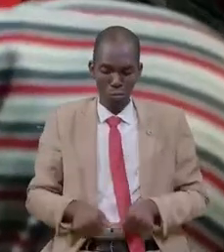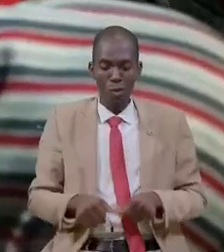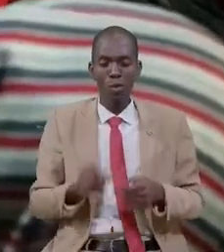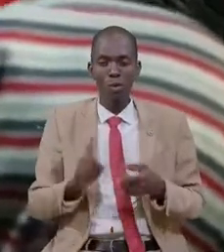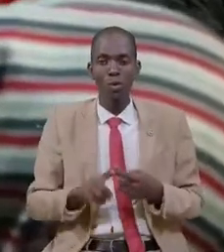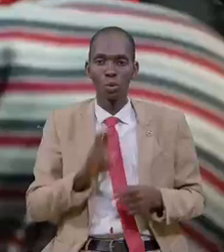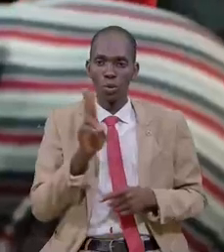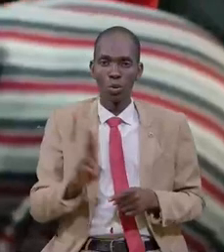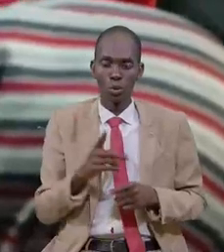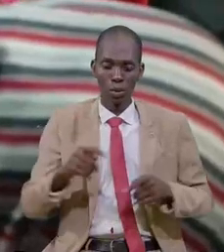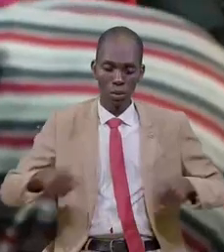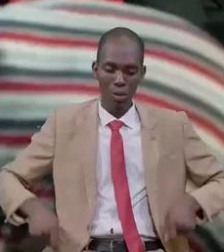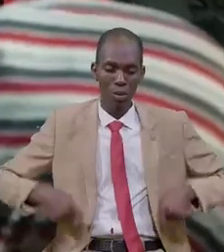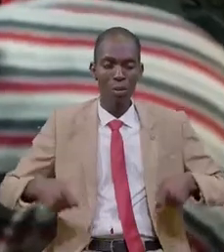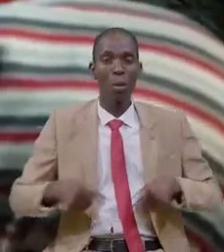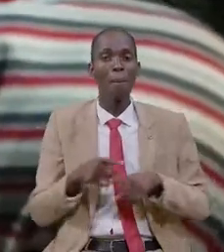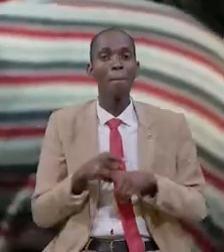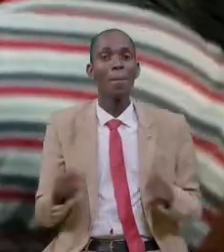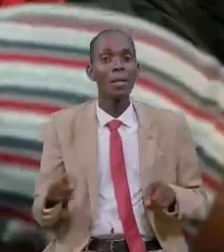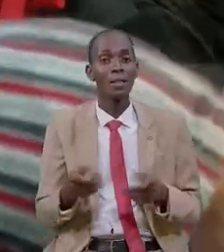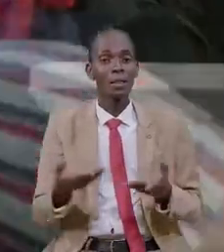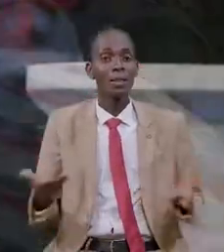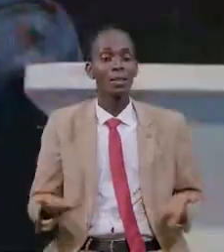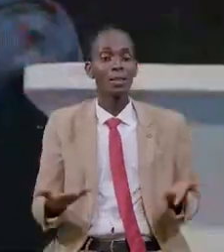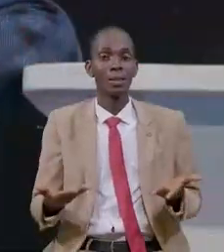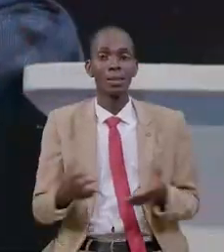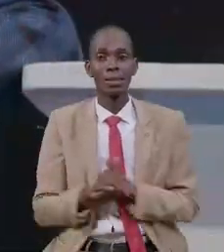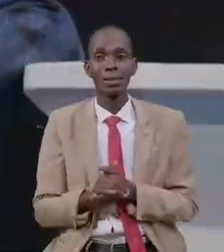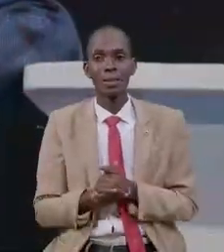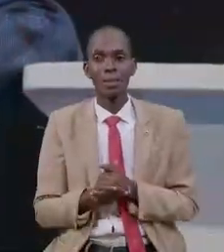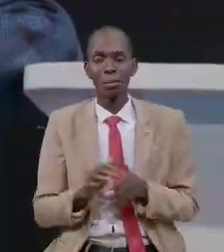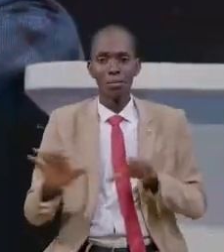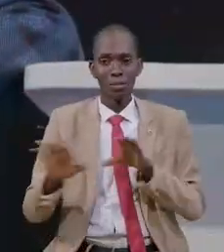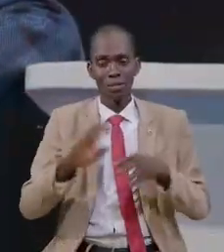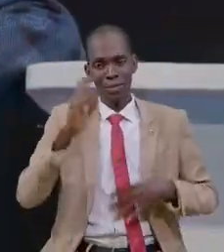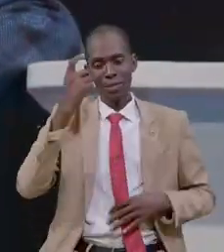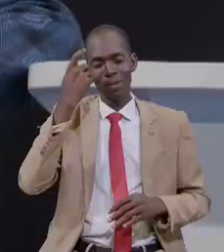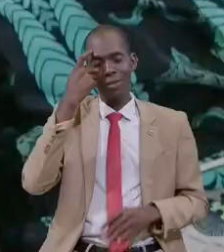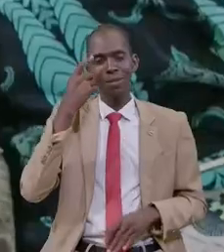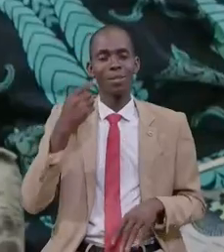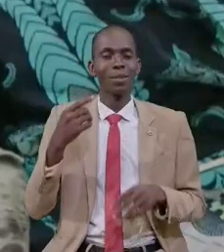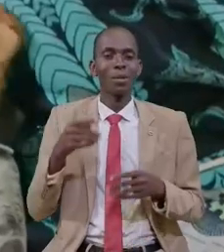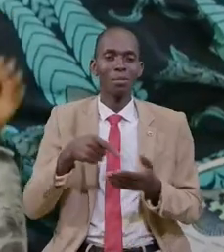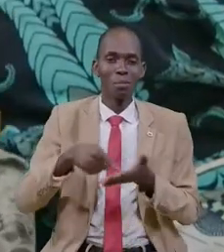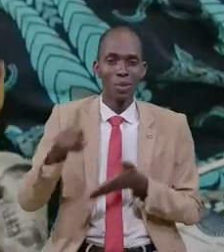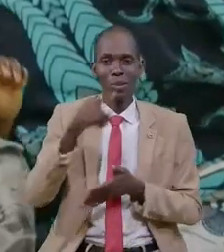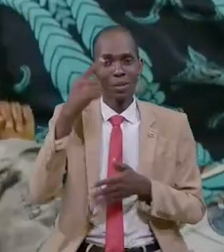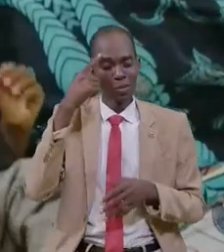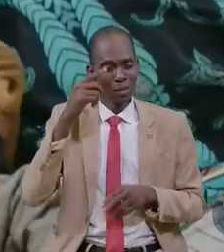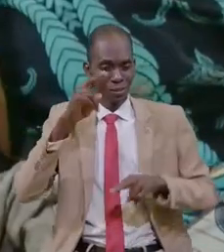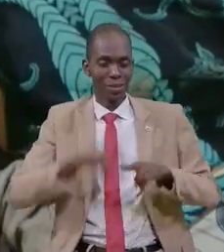Mais ici, au Nigeria, est-ce que le gouvernement te paie pour être dans le fauteuil roulant?